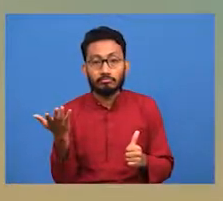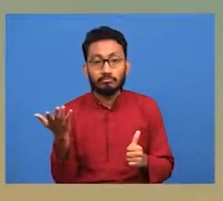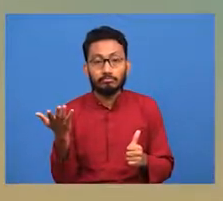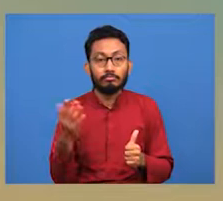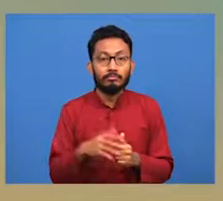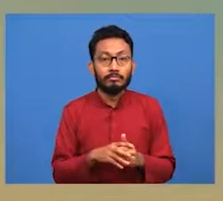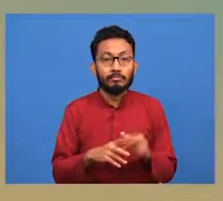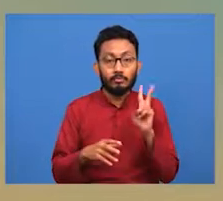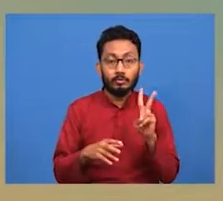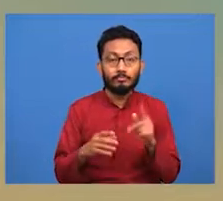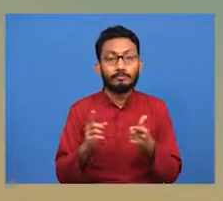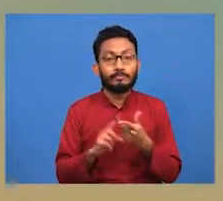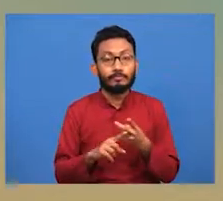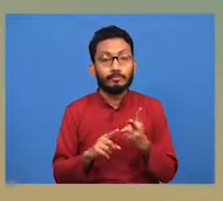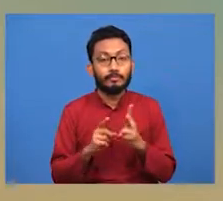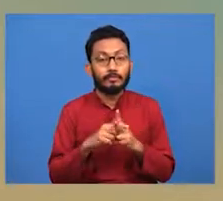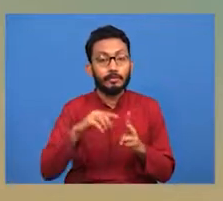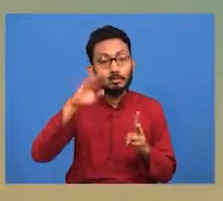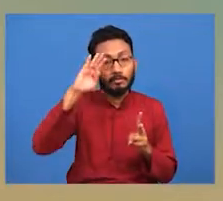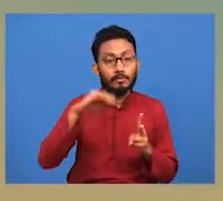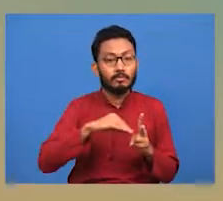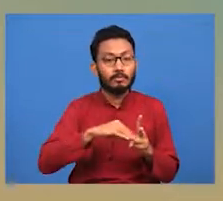Kedua, demamnya beransur.